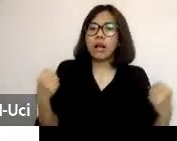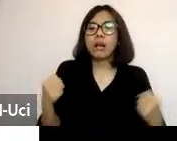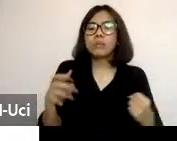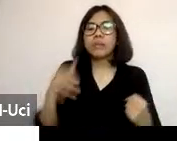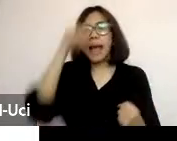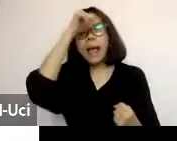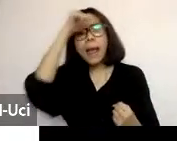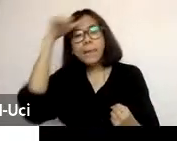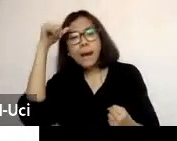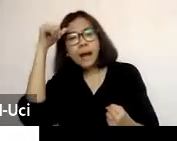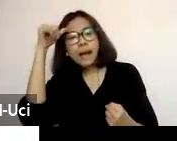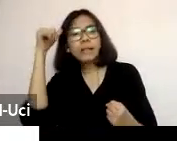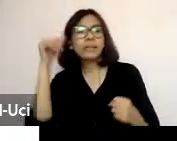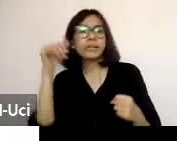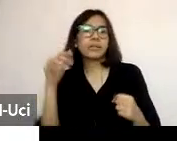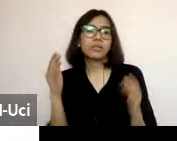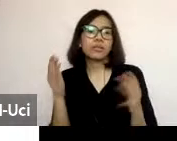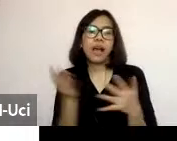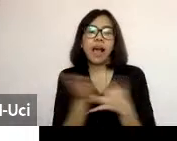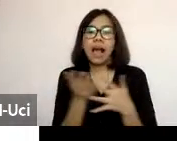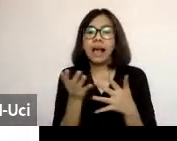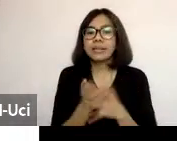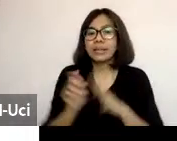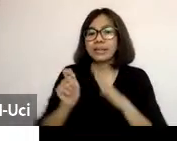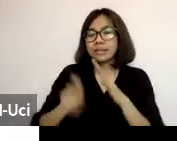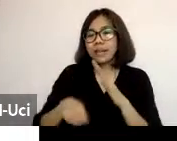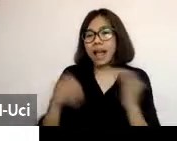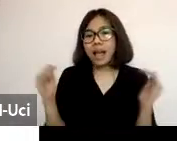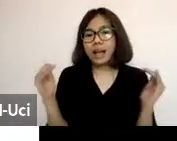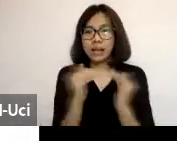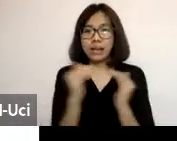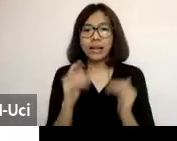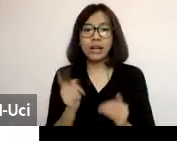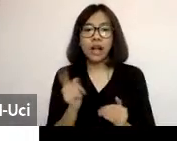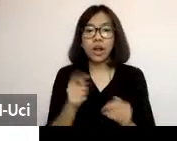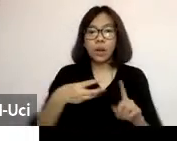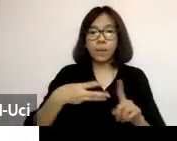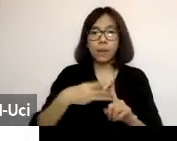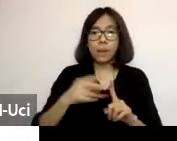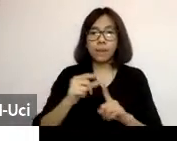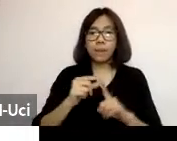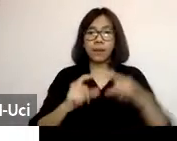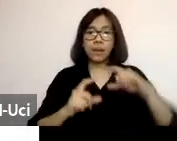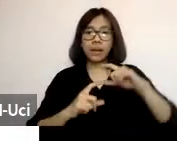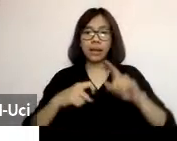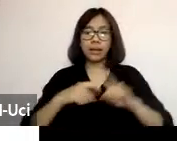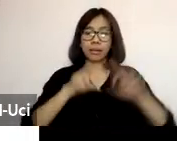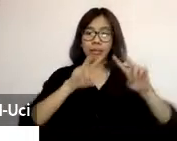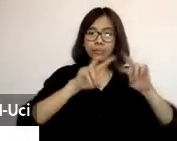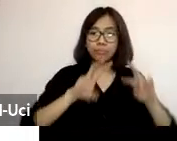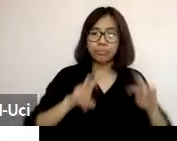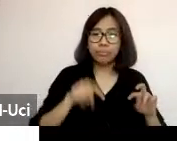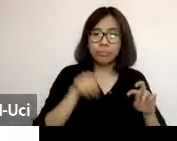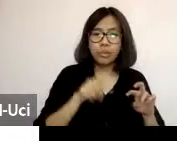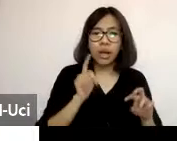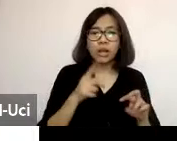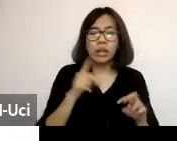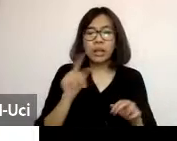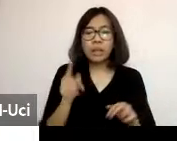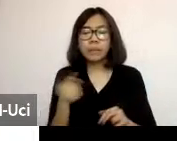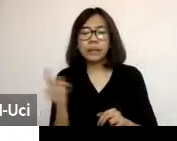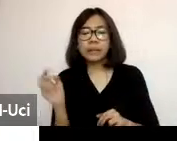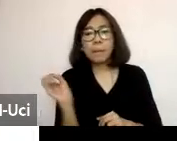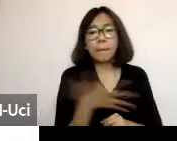konsumen di dalam kabin bagian di pesta itu mengatakan lebih luas dan cepat kita